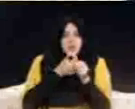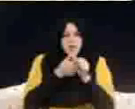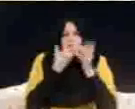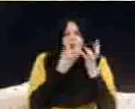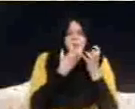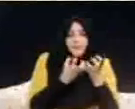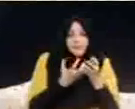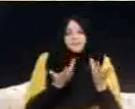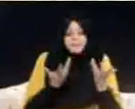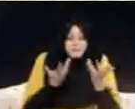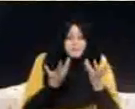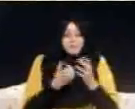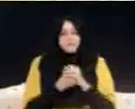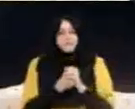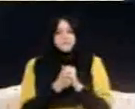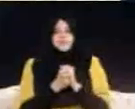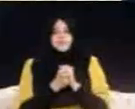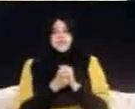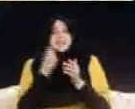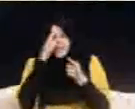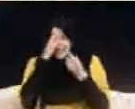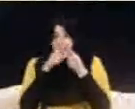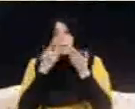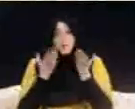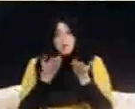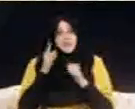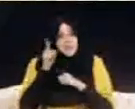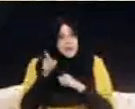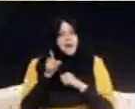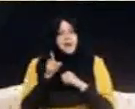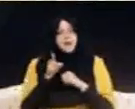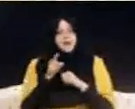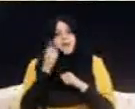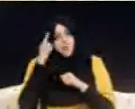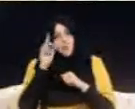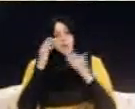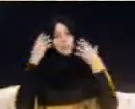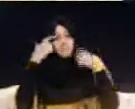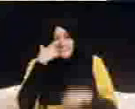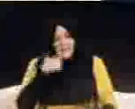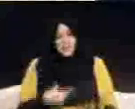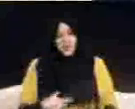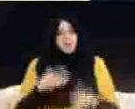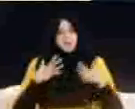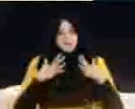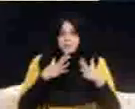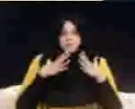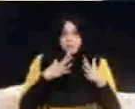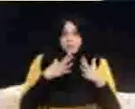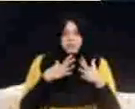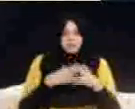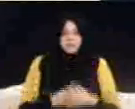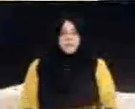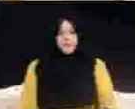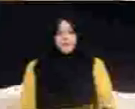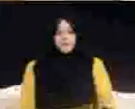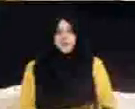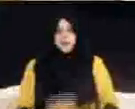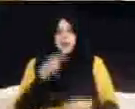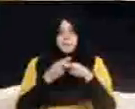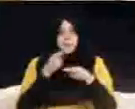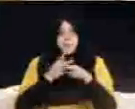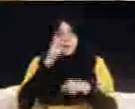بها موضوع اللقاء فضيلة الدكتور سعيد معكم في هذه الحلقة. بسم الله والحمد لله